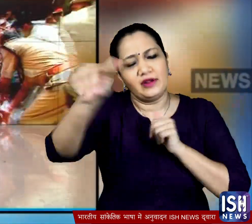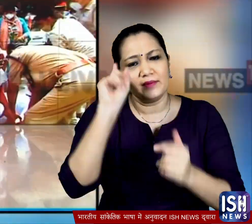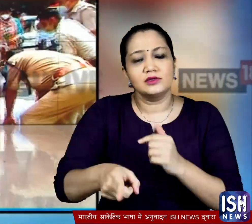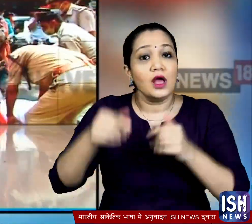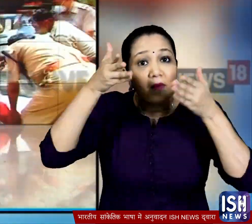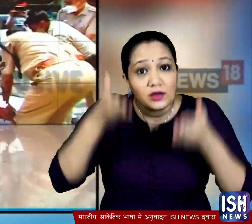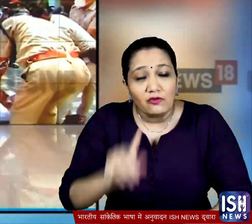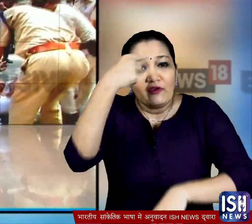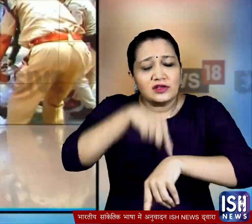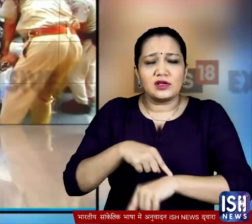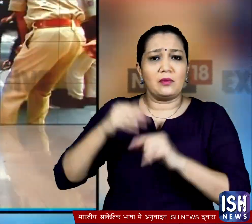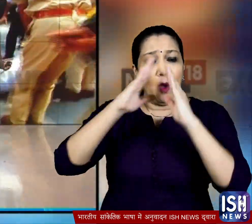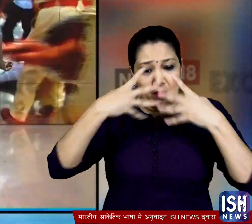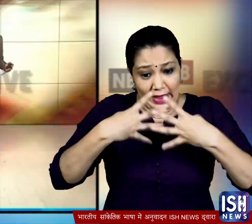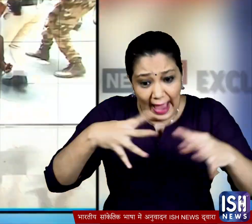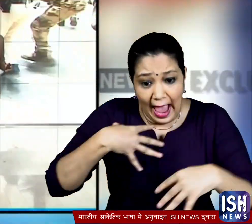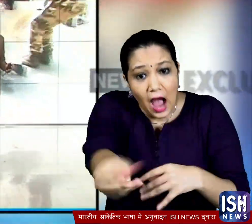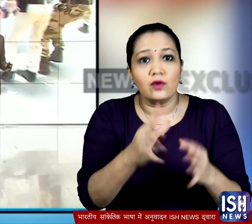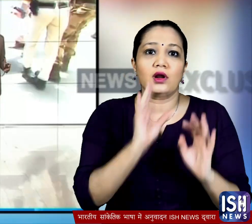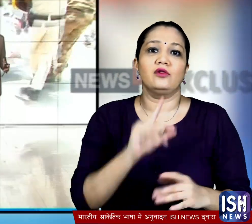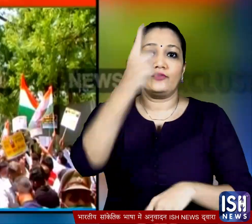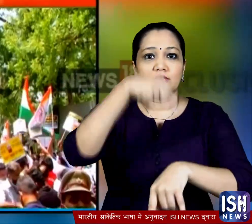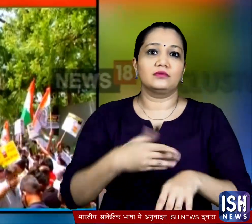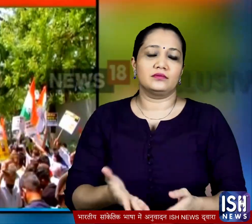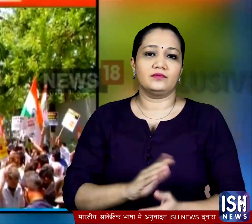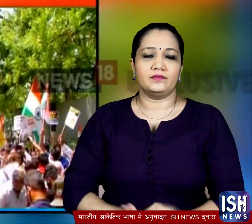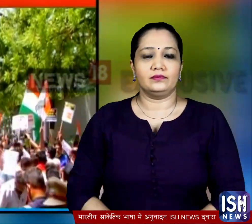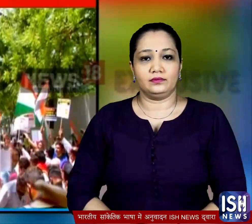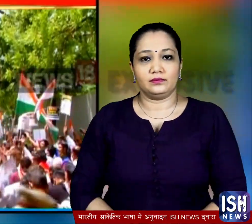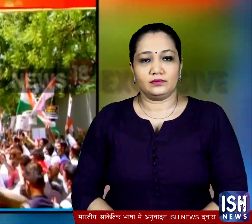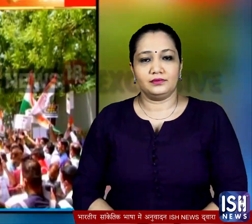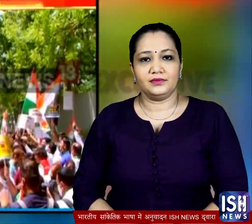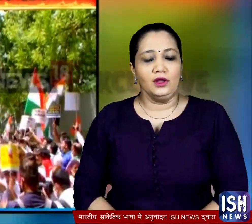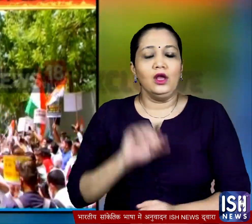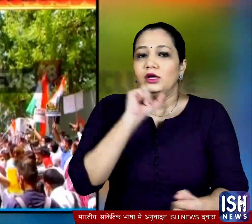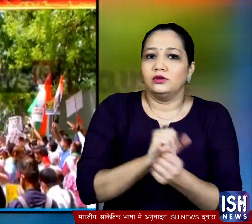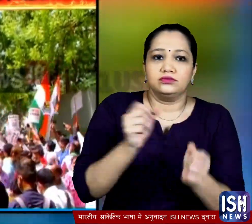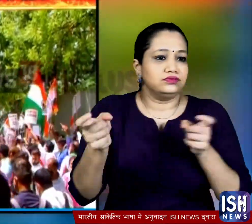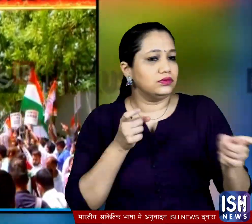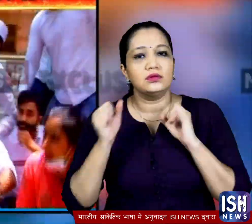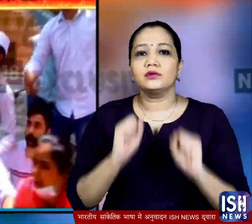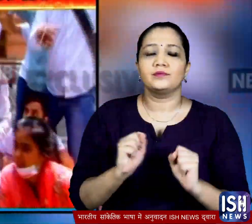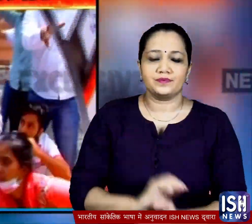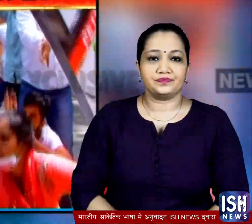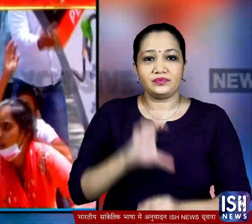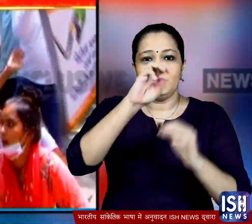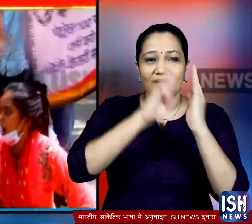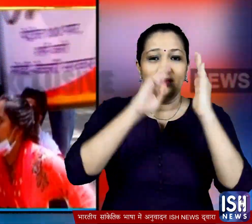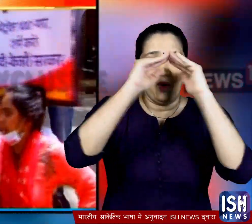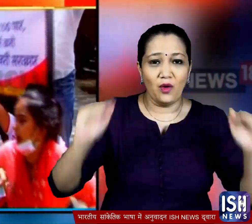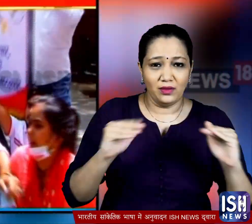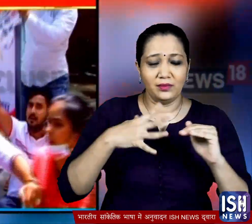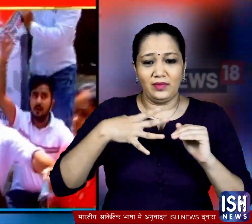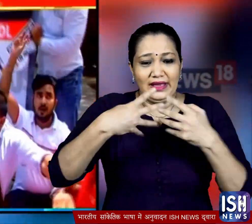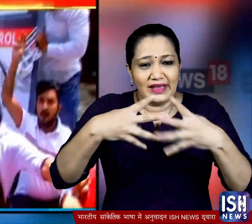बिल्कुल मुख्यमंत्री के घर के गेट के सामने जमा हो गए, जिन्हें संभालना पुलिस के लिए मुसीबत बन गया। मुख्यमंत्री के गेट